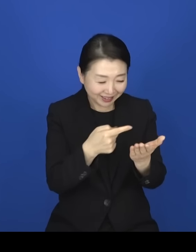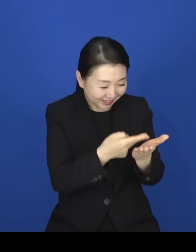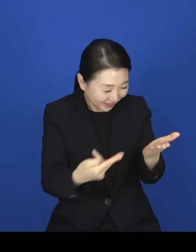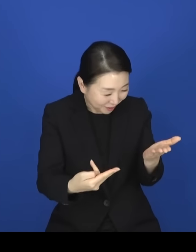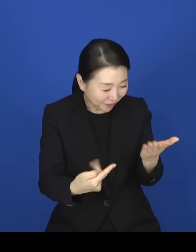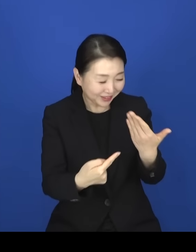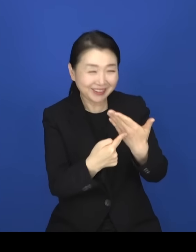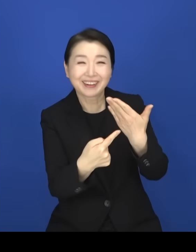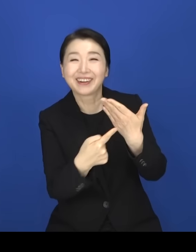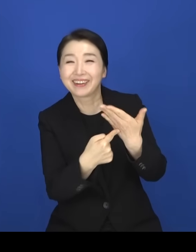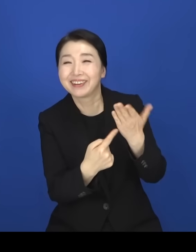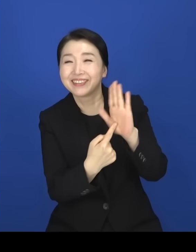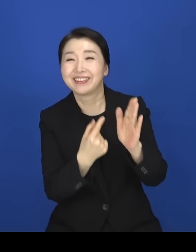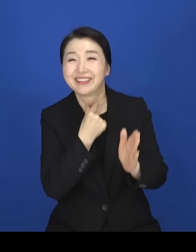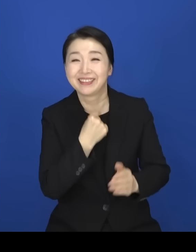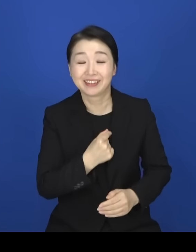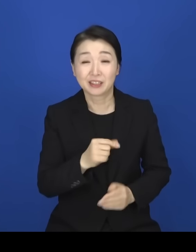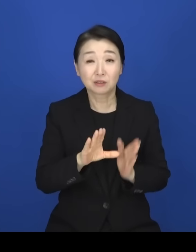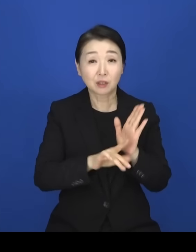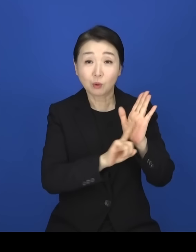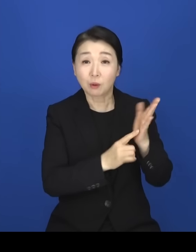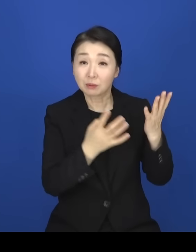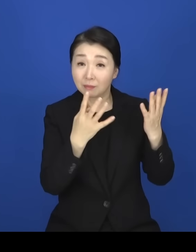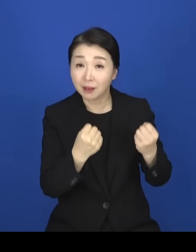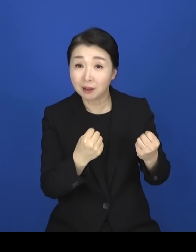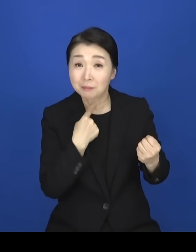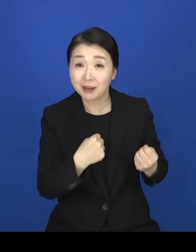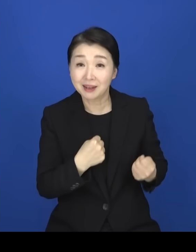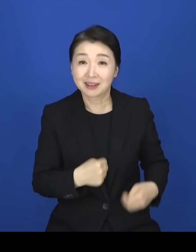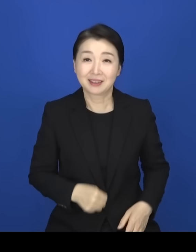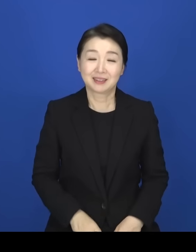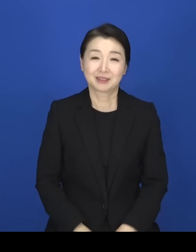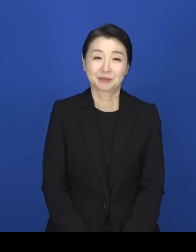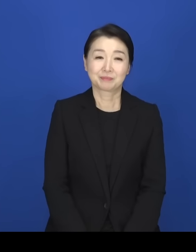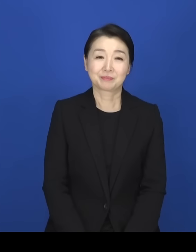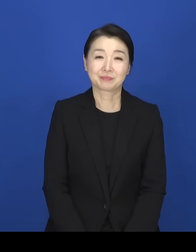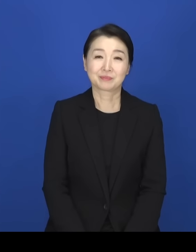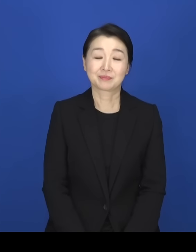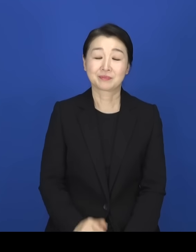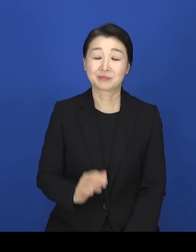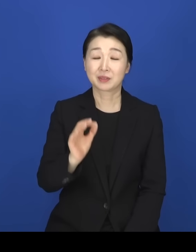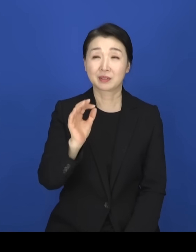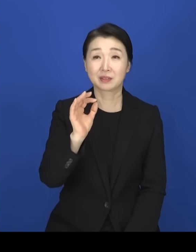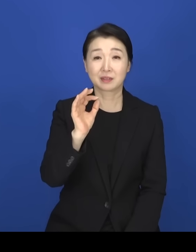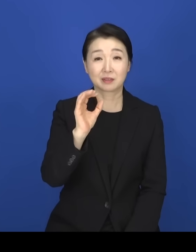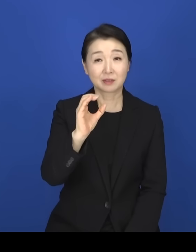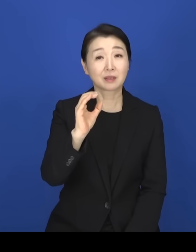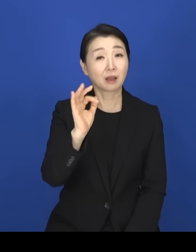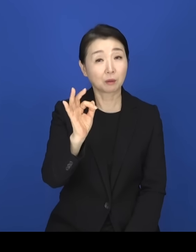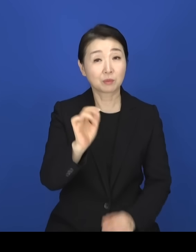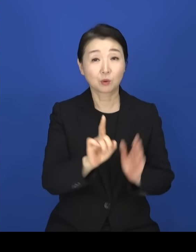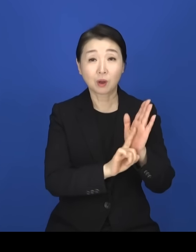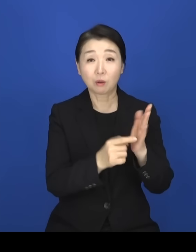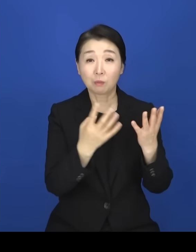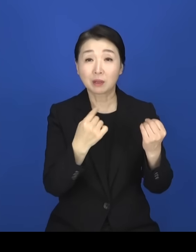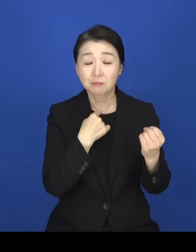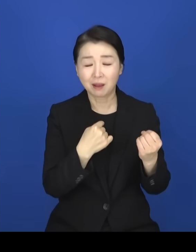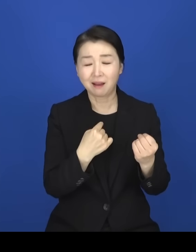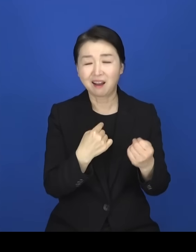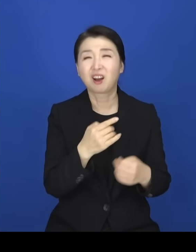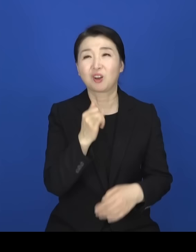거죠. 네. 근데 그때 뭐 CF도 많이 찍었잖아요. 아, CF를 조금씩 찍었던